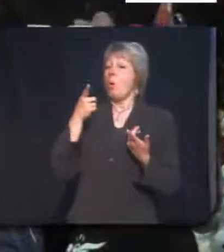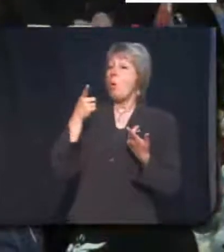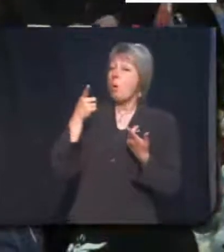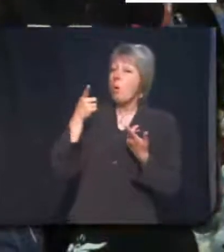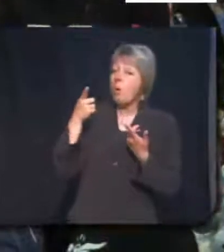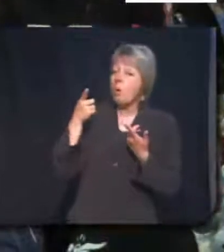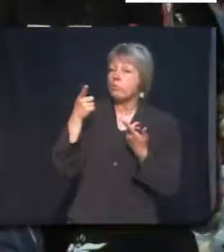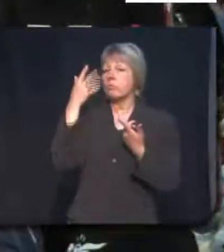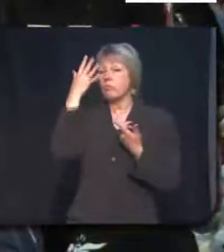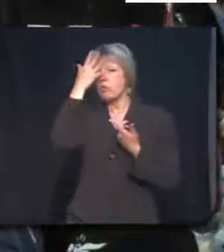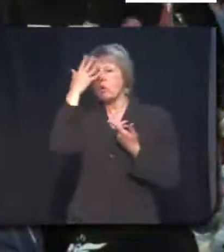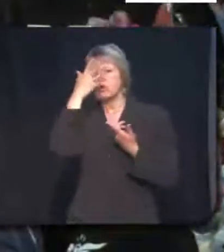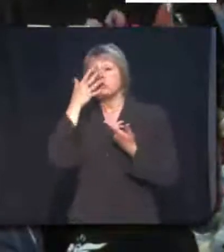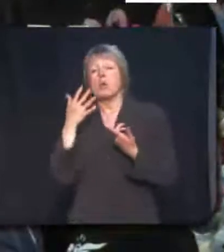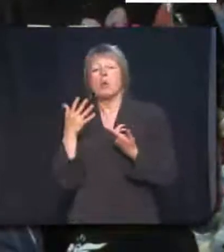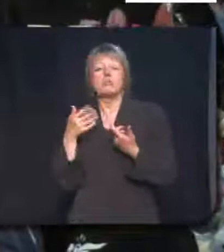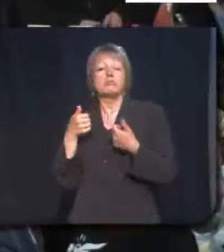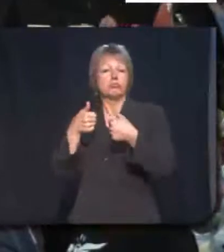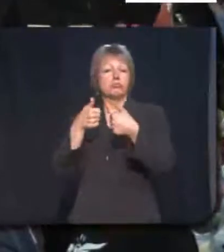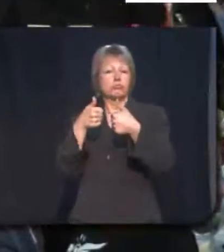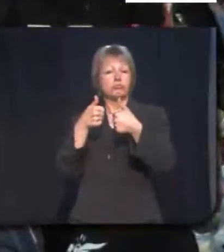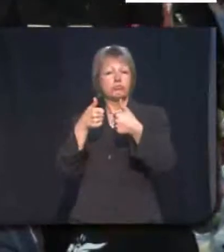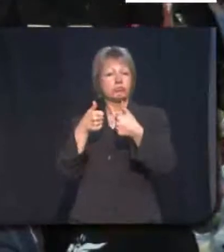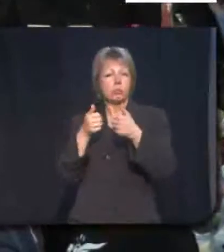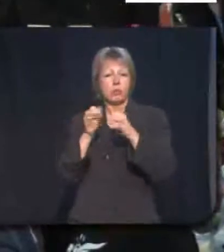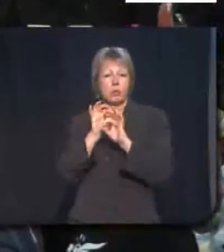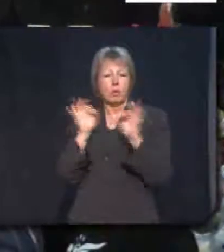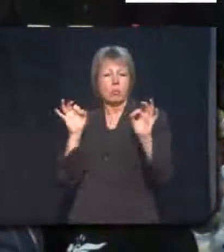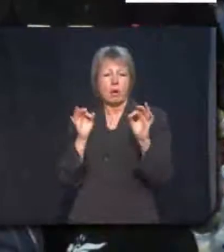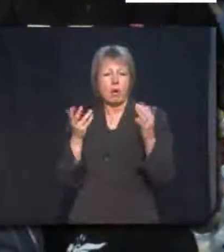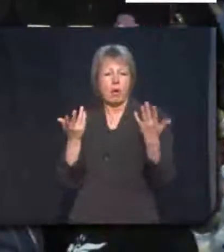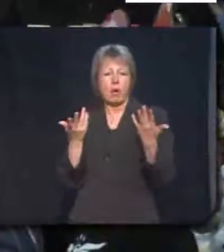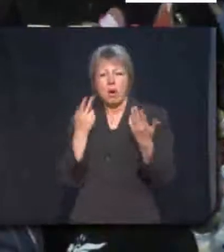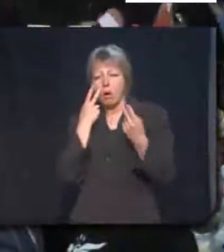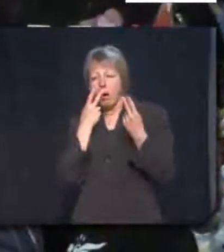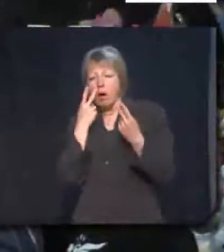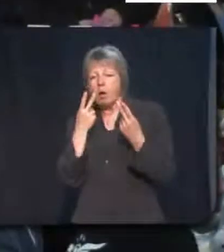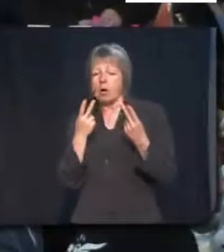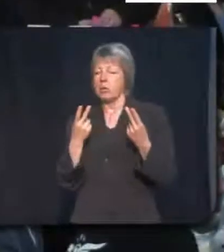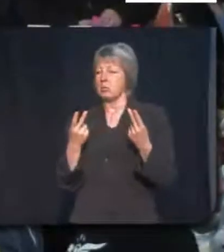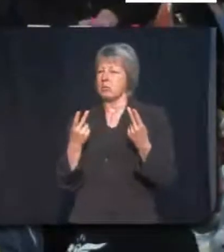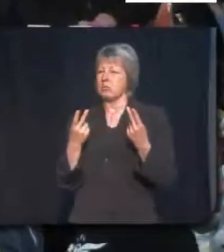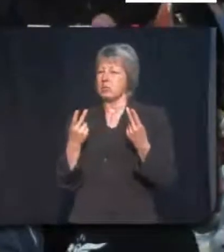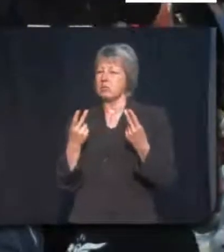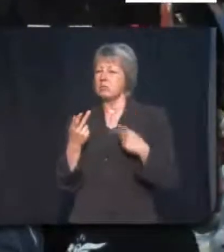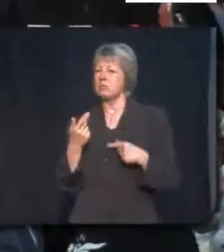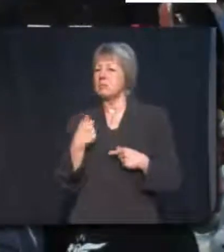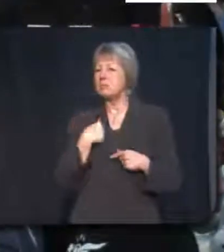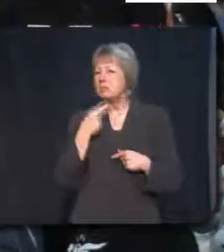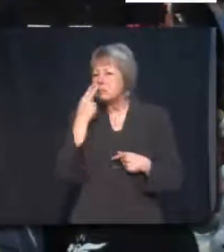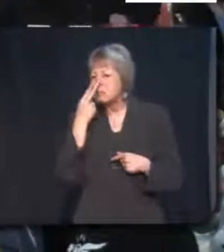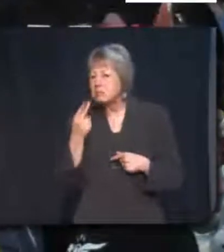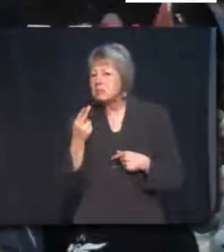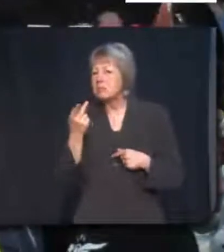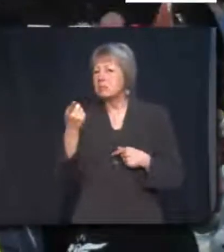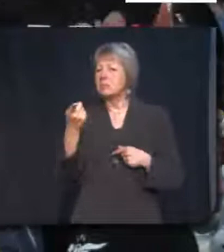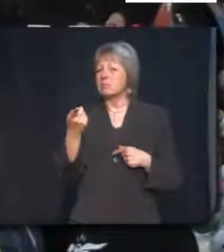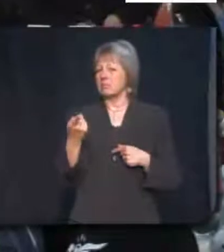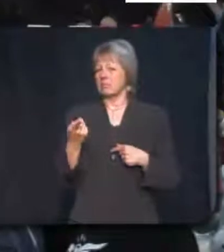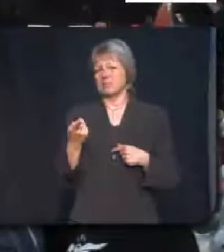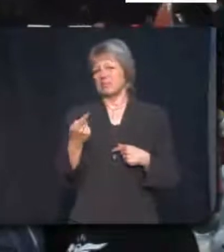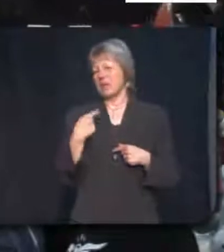auch alles sehr sehr toll nur die Sache ist die ich erstens habe ich eine generelle